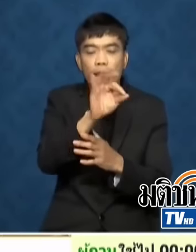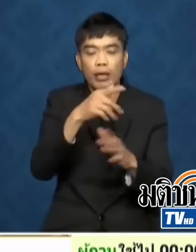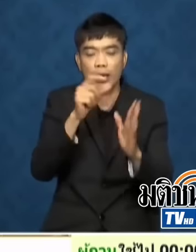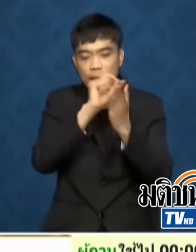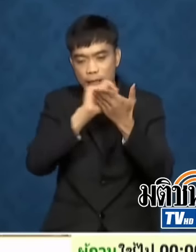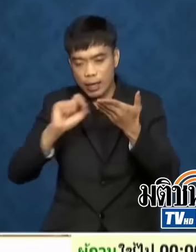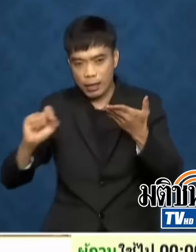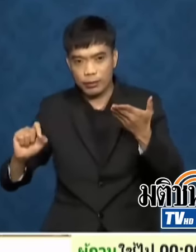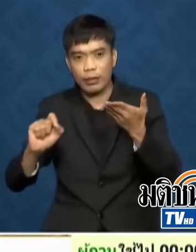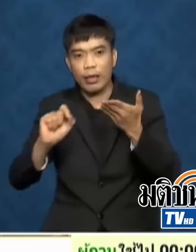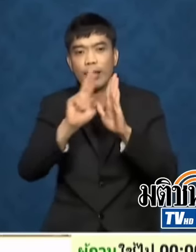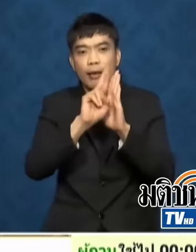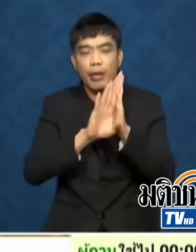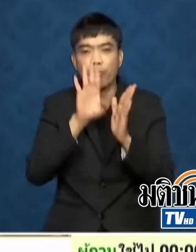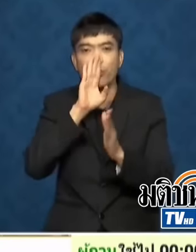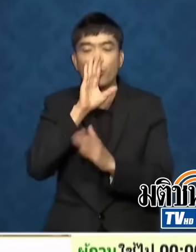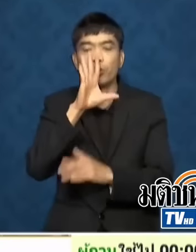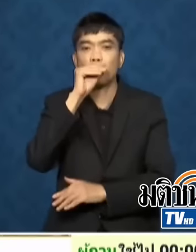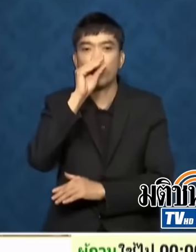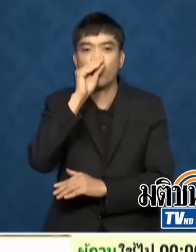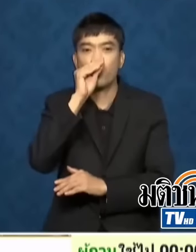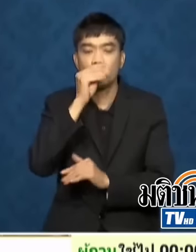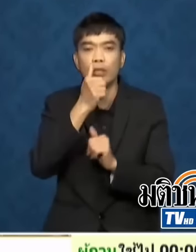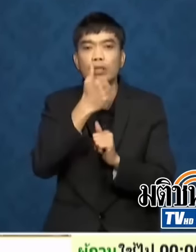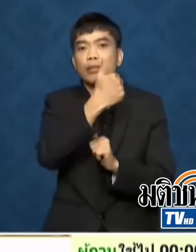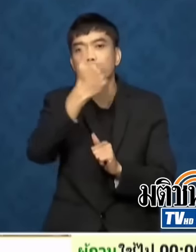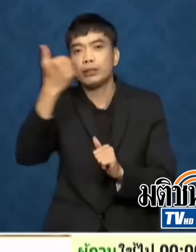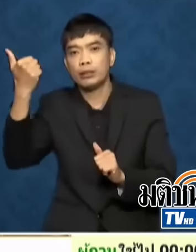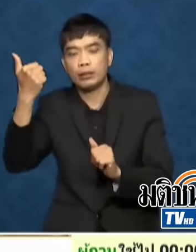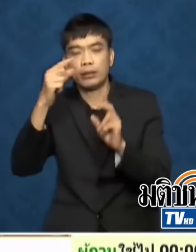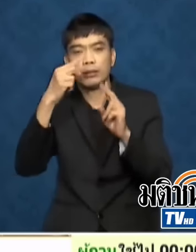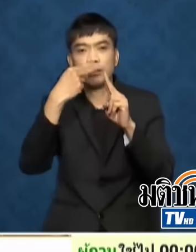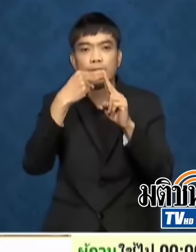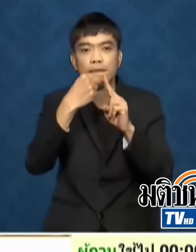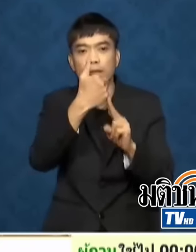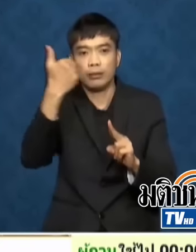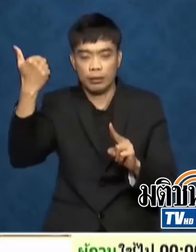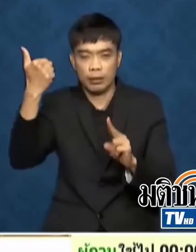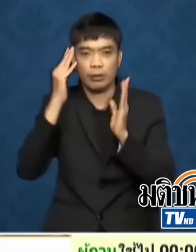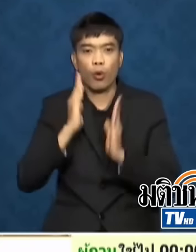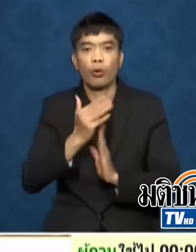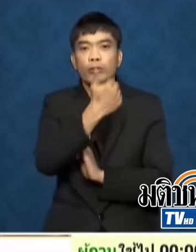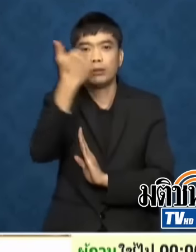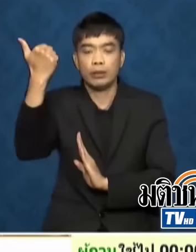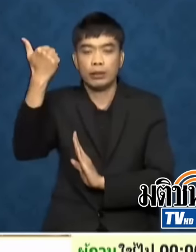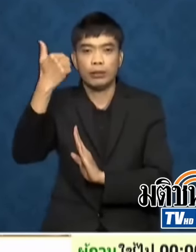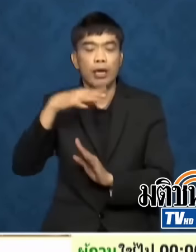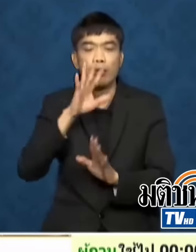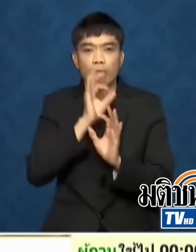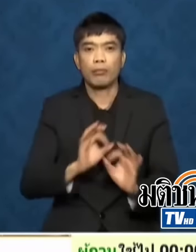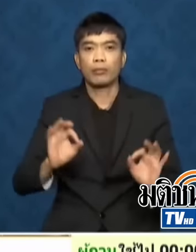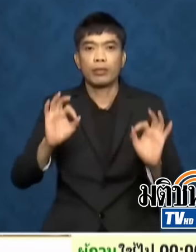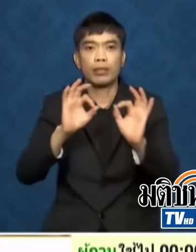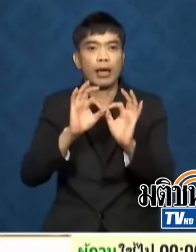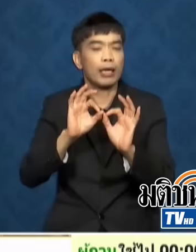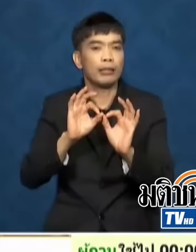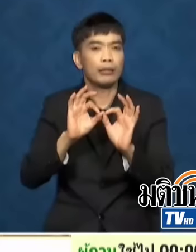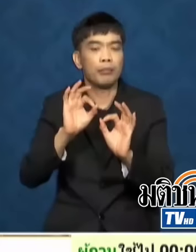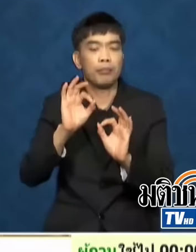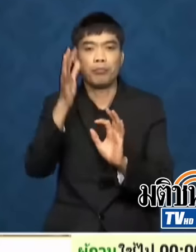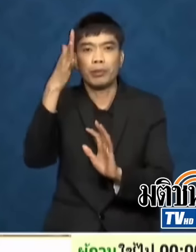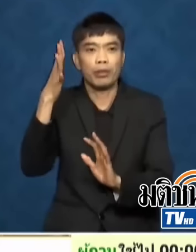าอย่างชัดเจนครับว่าถ้าจะกล่าวถึงนะครับเอาเฉพาะข้อความที่จำเป็นนะครับบุคคลใดเนี่ยโดยไม่จำเป็นดังนั้นการกล่าวถึงบุ